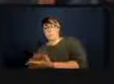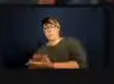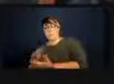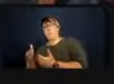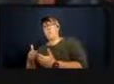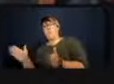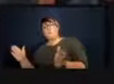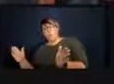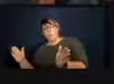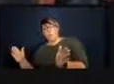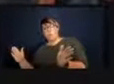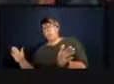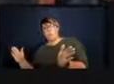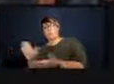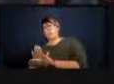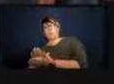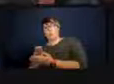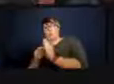الويسترن